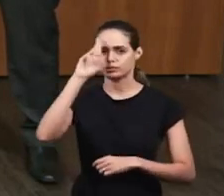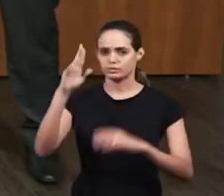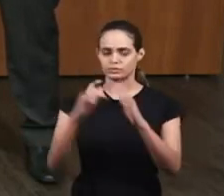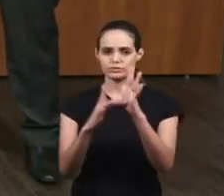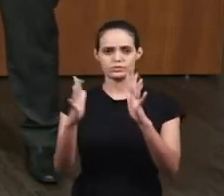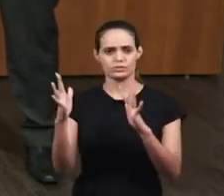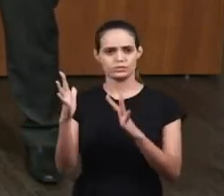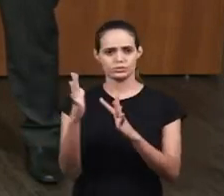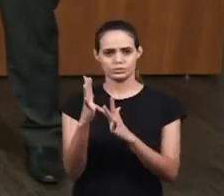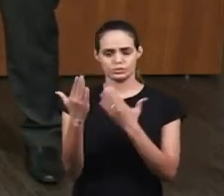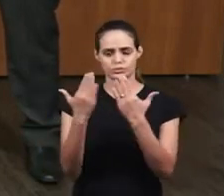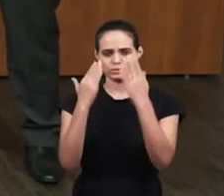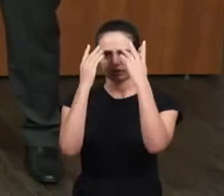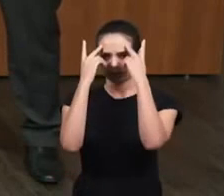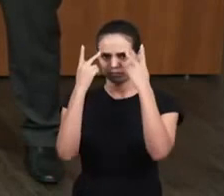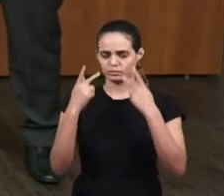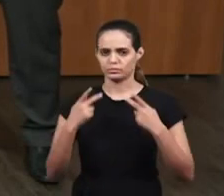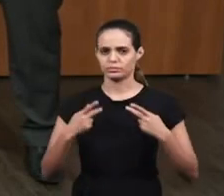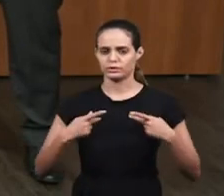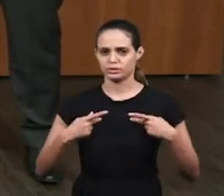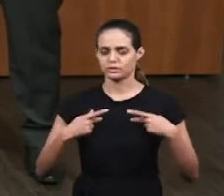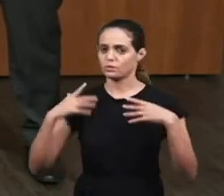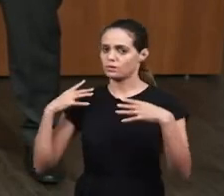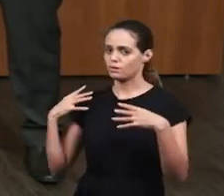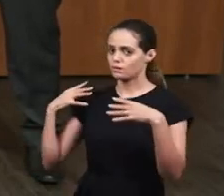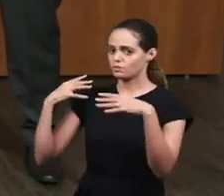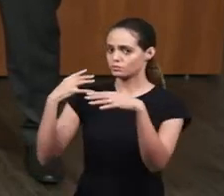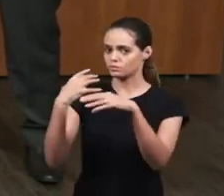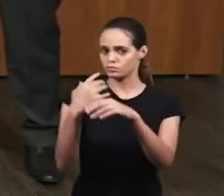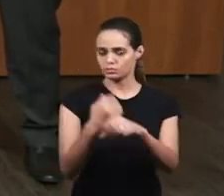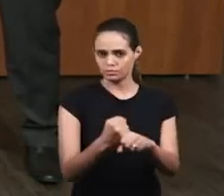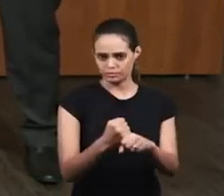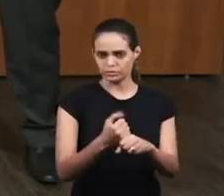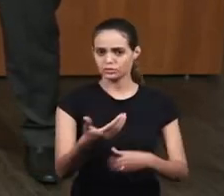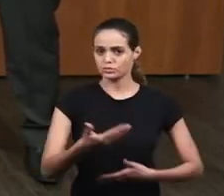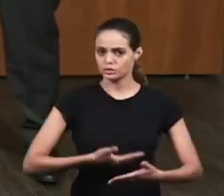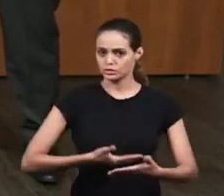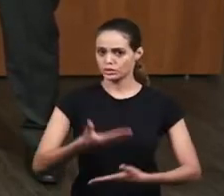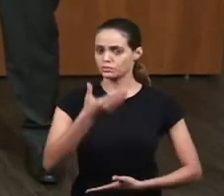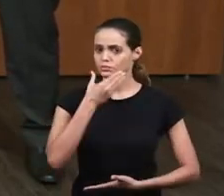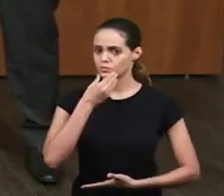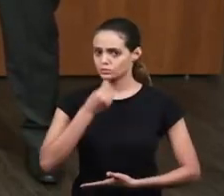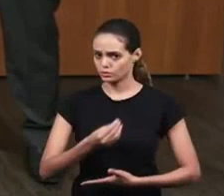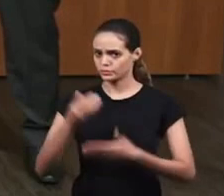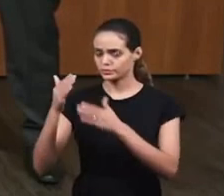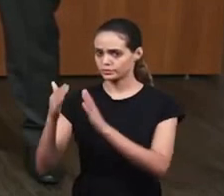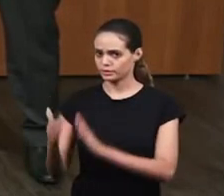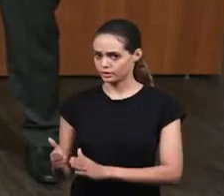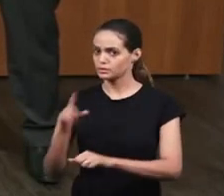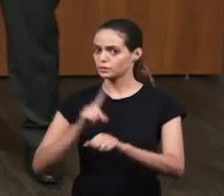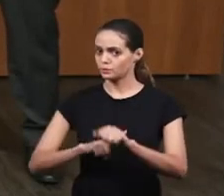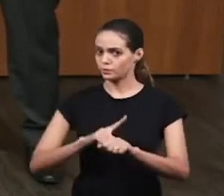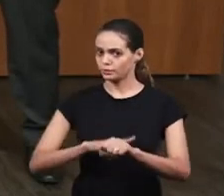Jesus als Mensch die Summe der treuen Männer aus dem Alten Testament